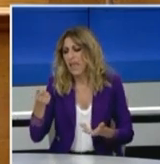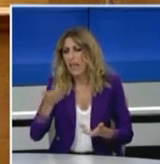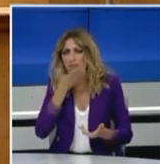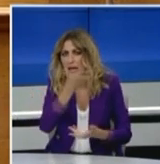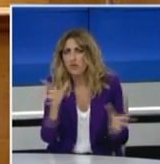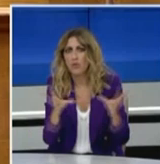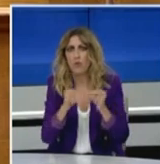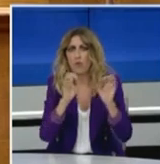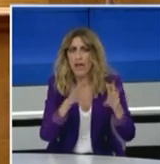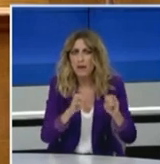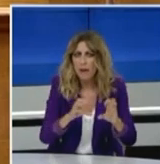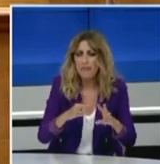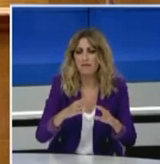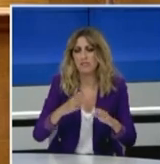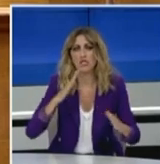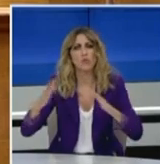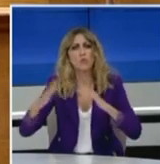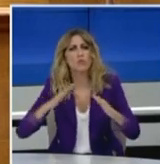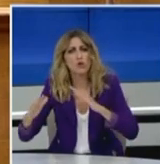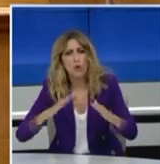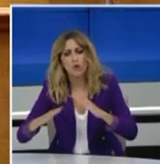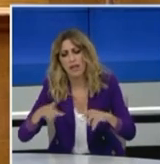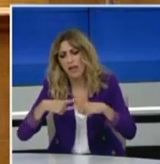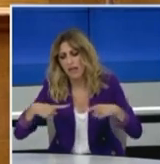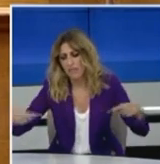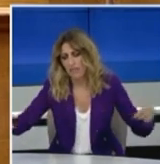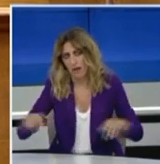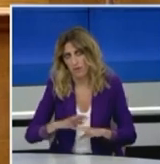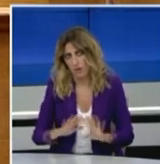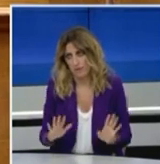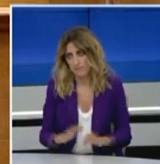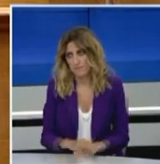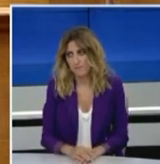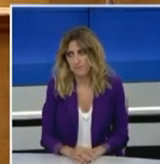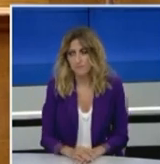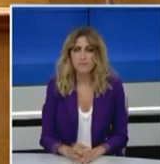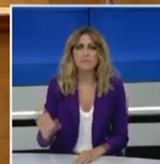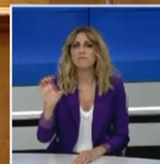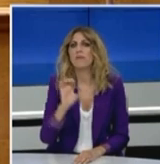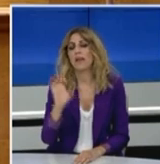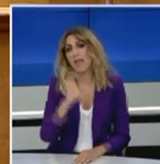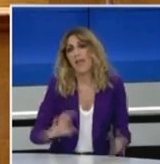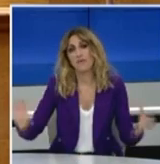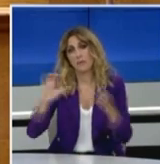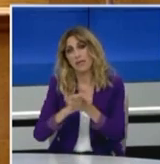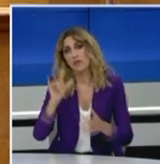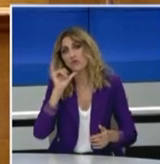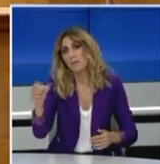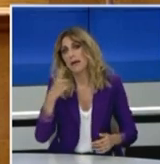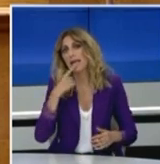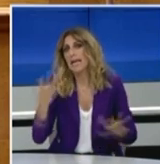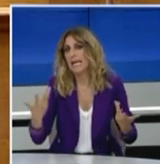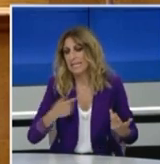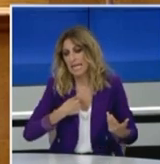στην πρόνοια. Γιατί όπως θα σας θυμίζουν οι συνεταίροι σας, τζάμπα γεύμα δεν υπάρχει στην Ευρωπαϊκή